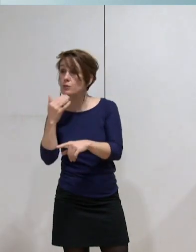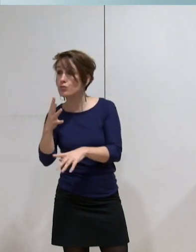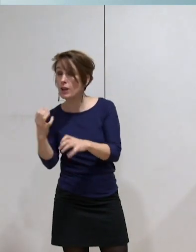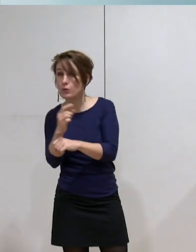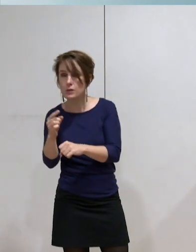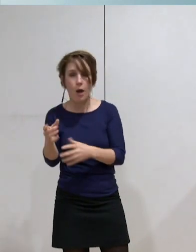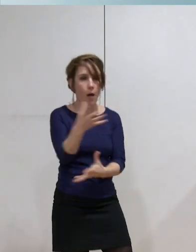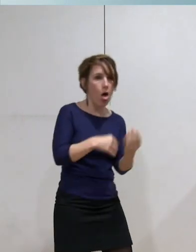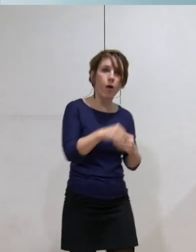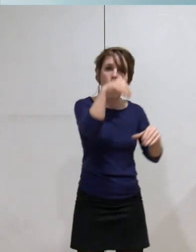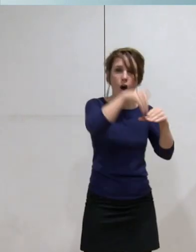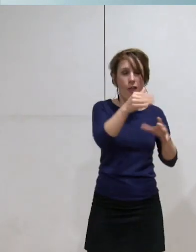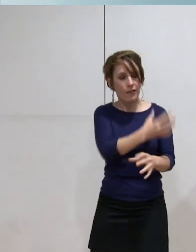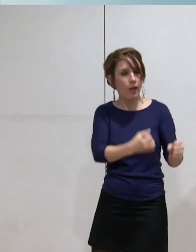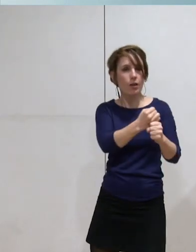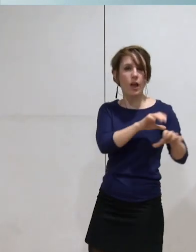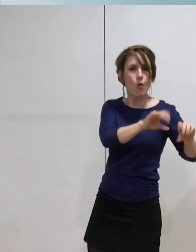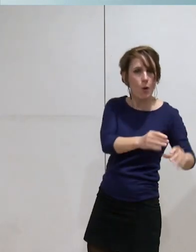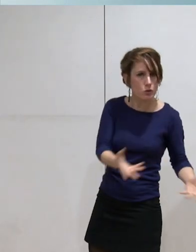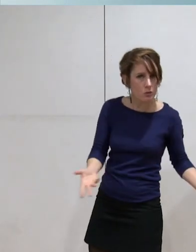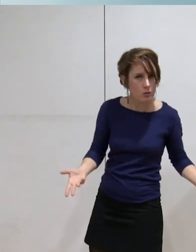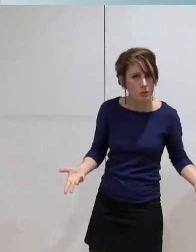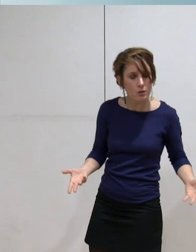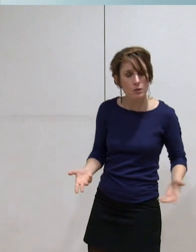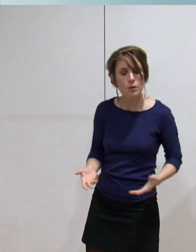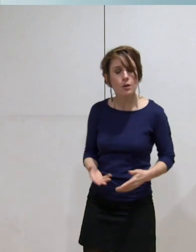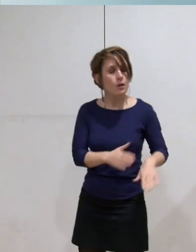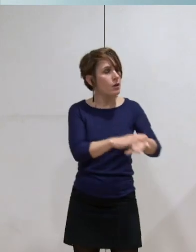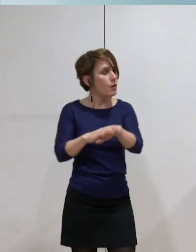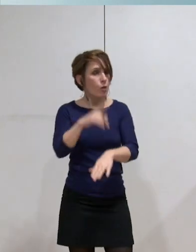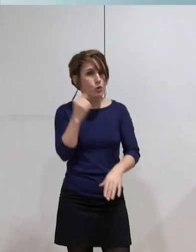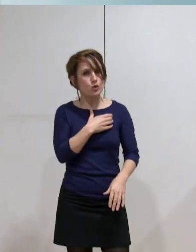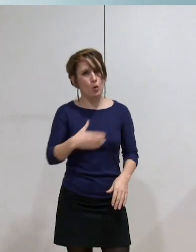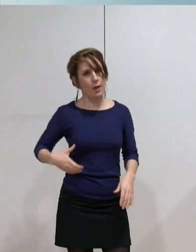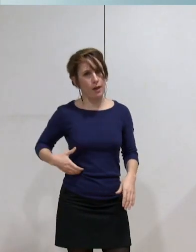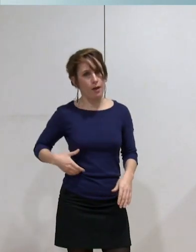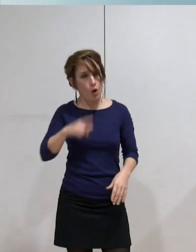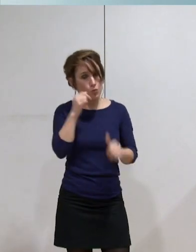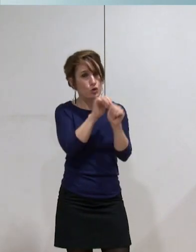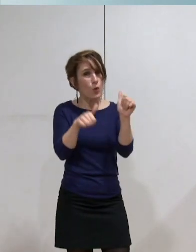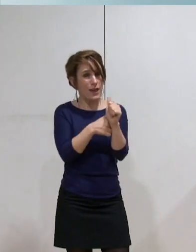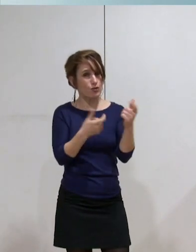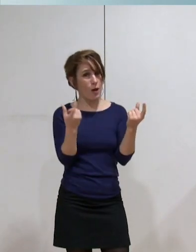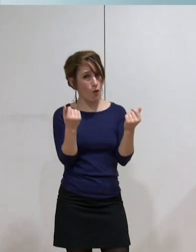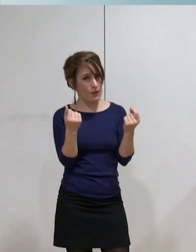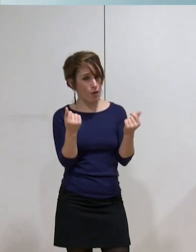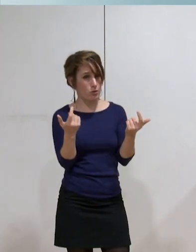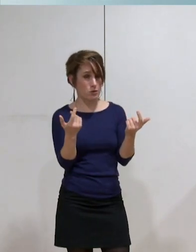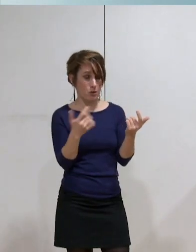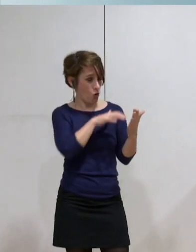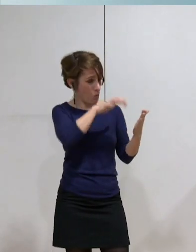Monsieur le Maire Monsieur l'Adjoint au finances tous vos documents vendent les économie réalisée par la majorité